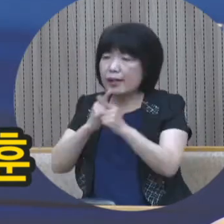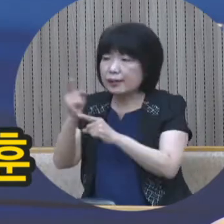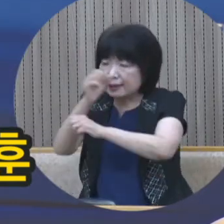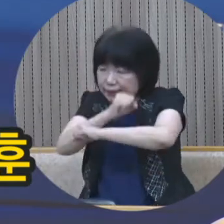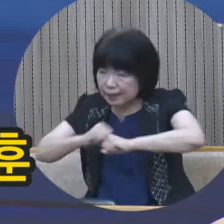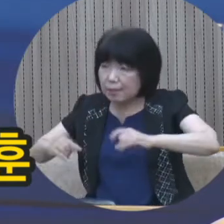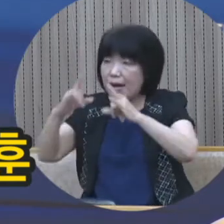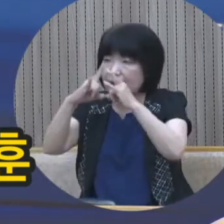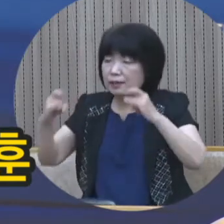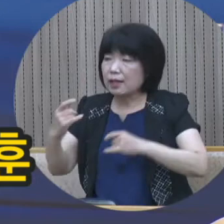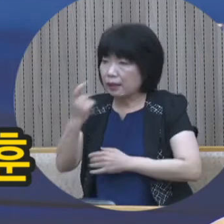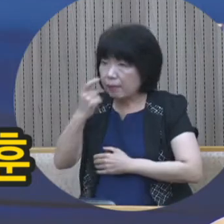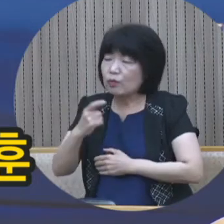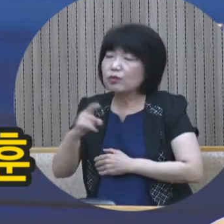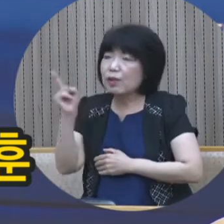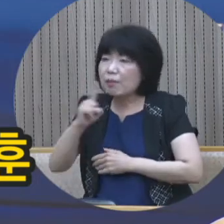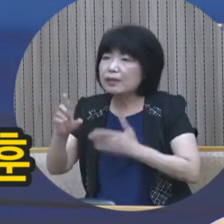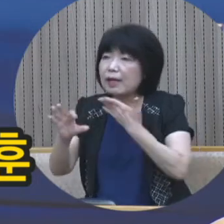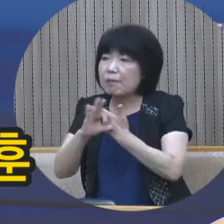성의 교훈은 첫째,